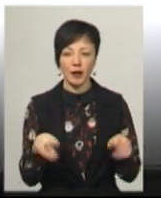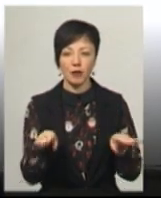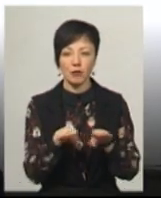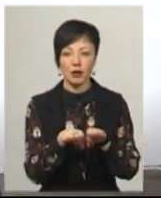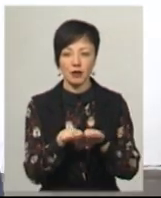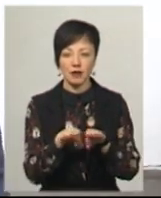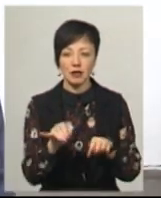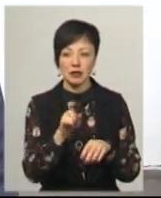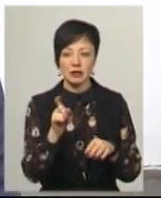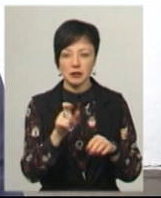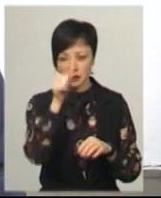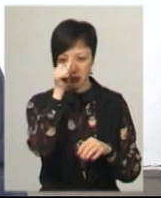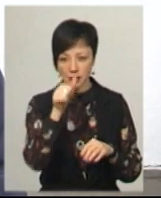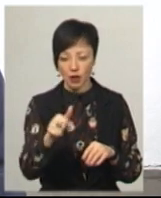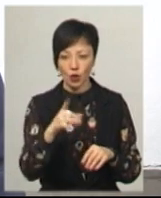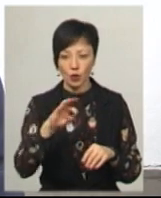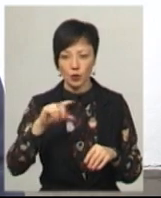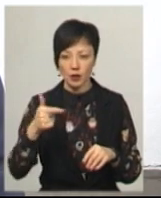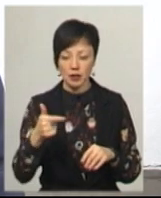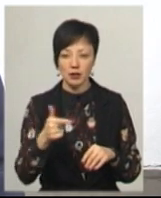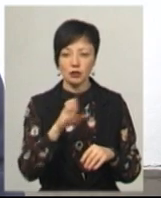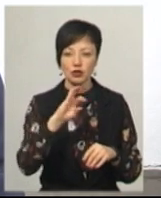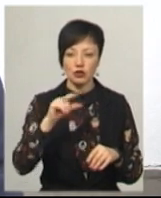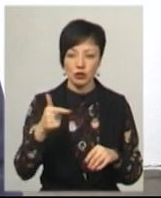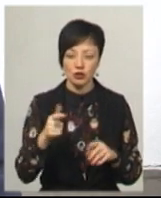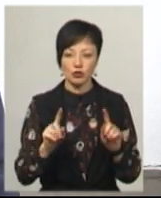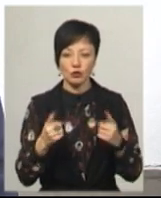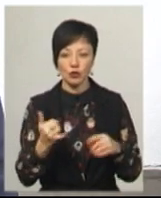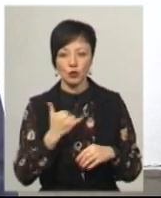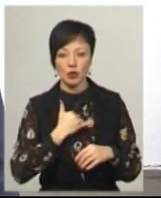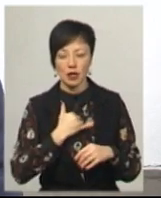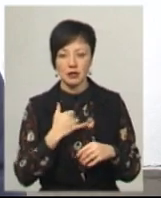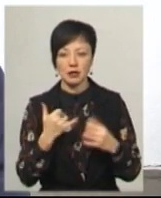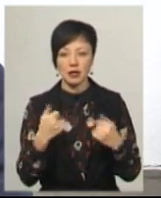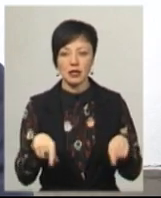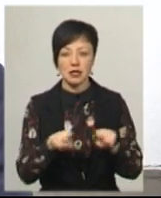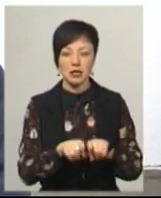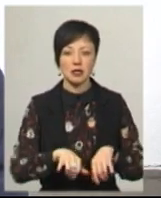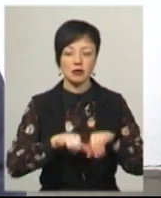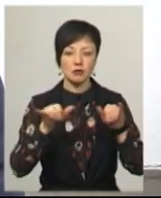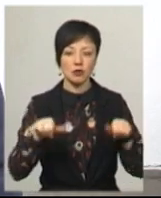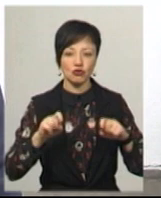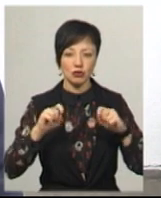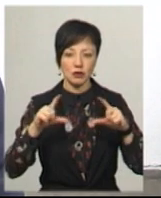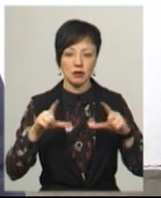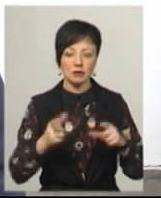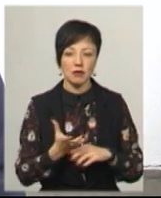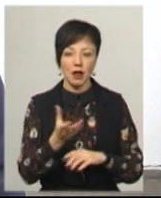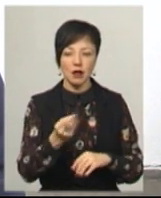порівняно із грудним місяцем і січнем, чому у нас настільки збільшилася оплата за